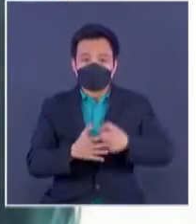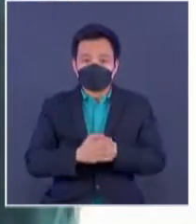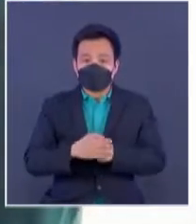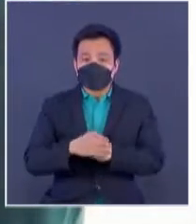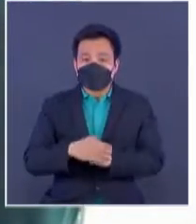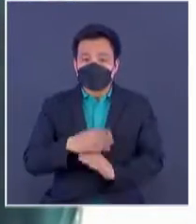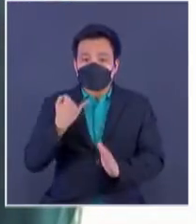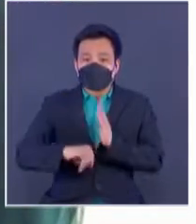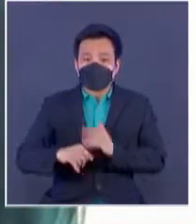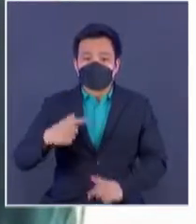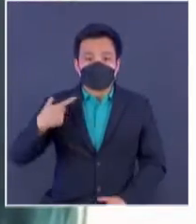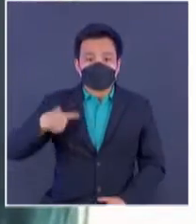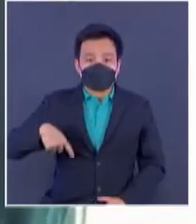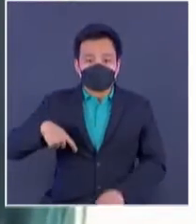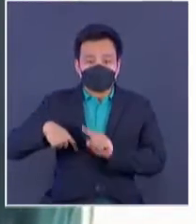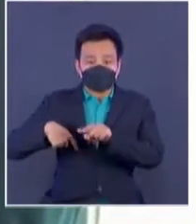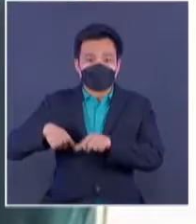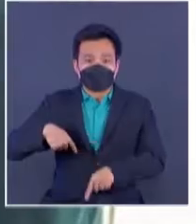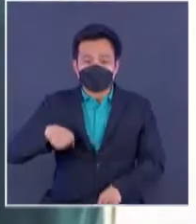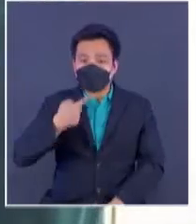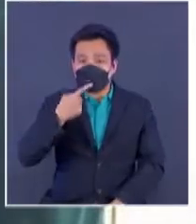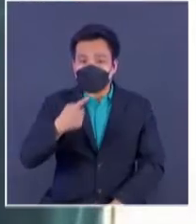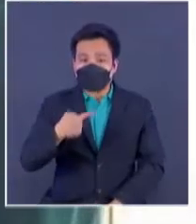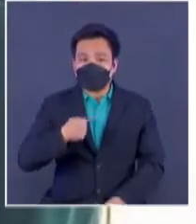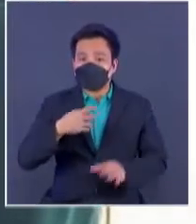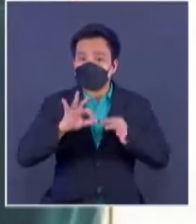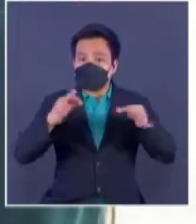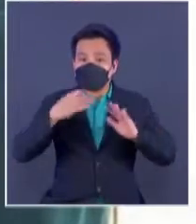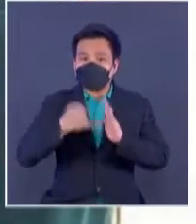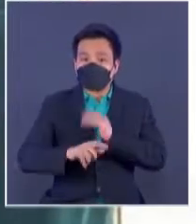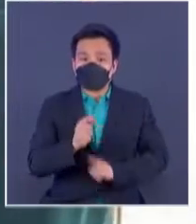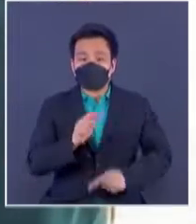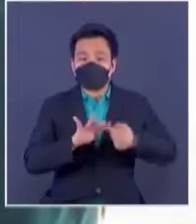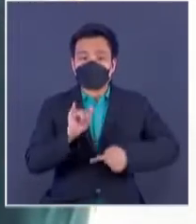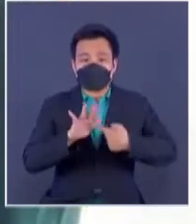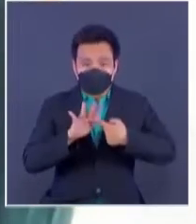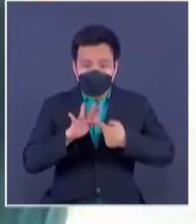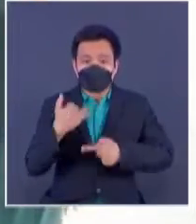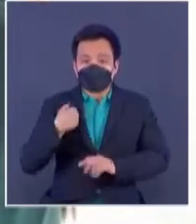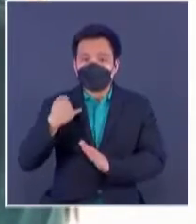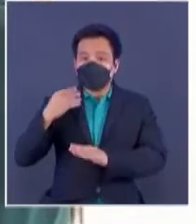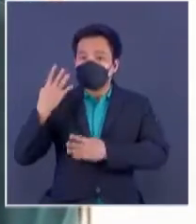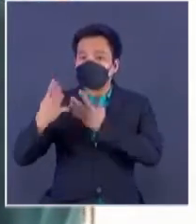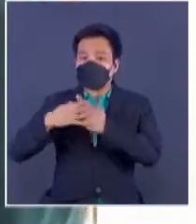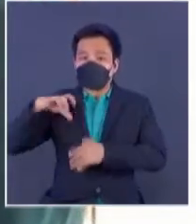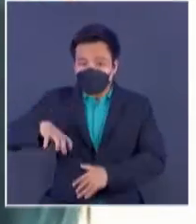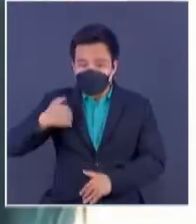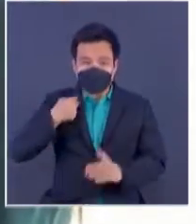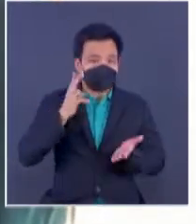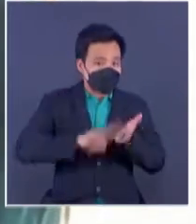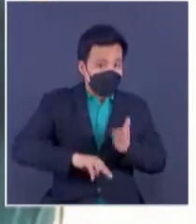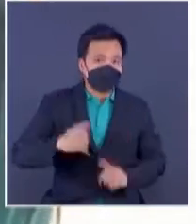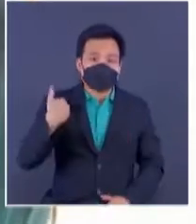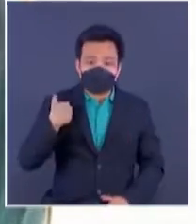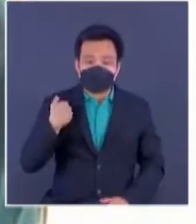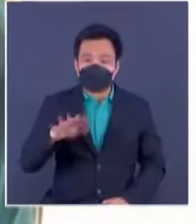จำคุก2ปีปรับ 200,000 บาทนะครับเรายังเรียกค่าเสียหายนะครับ1ล้านบาทนะครับเพราะว่าเรื่องนี้ทำให้น้องโฟกัสเนี่ย